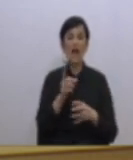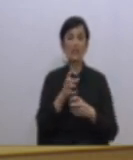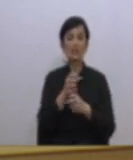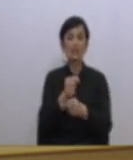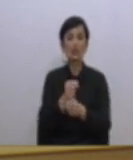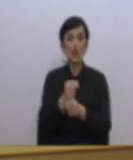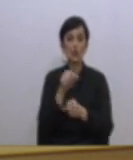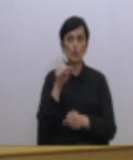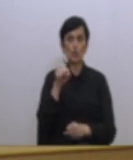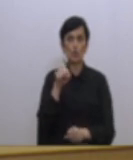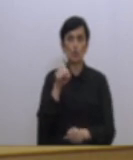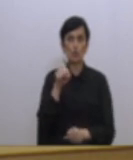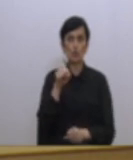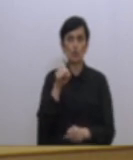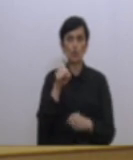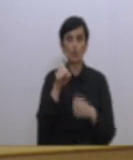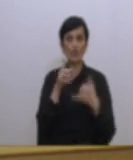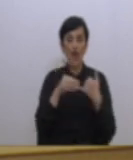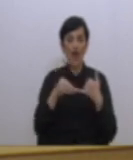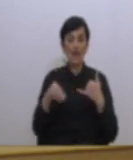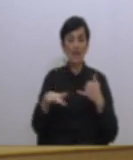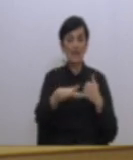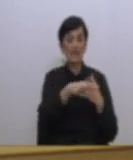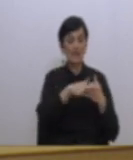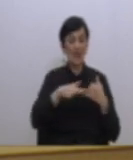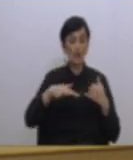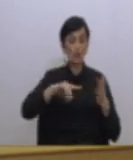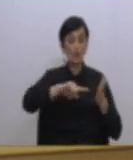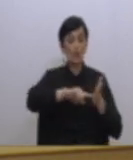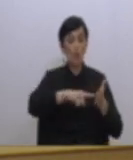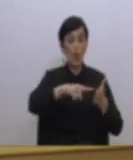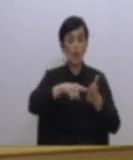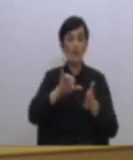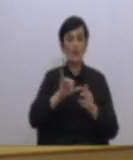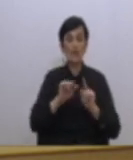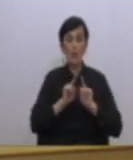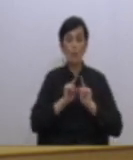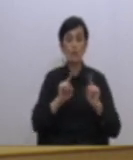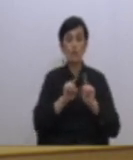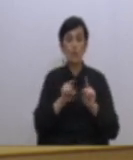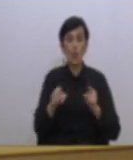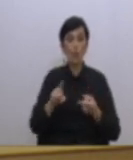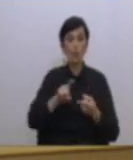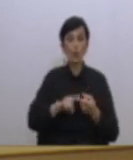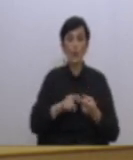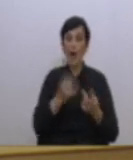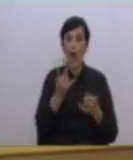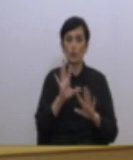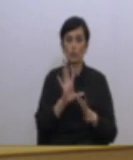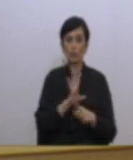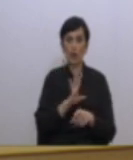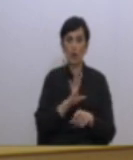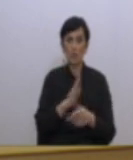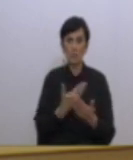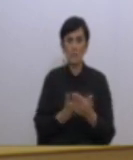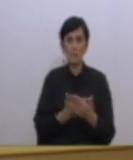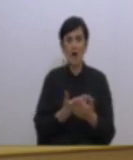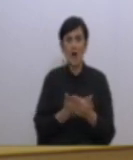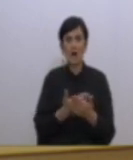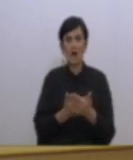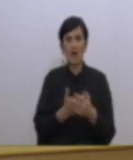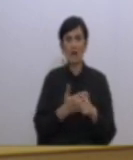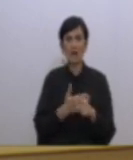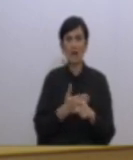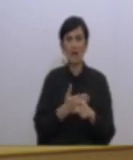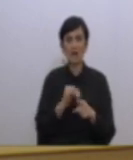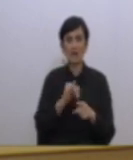შეზღუდვა იმ ტერიტორიების, იმ ლოკაციების, სადაც პროპაგანდა ამის თაობაზე არ უნდა იყოს. Magalitutsuts ik sadats